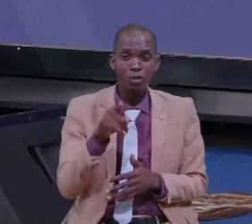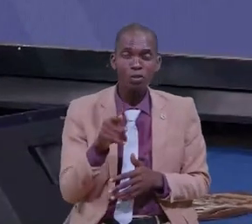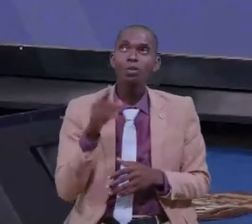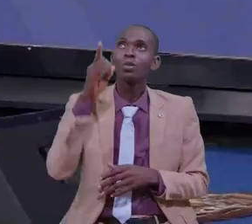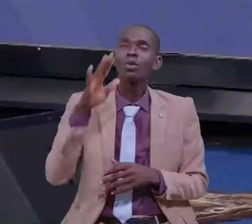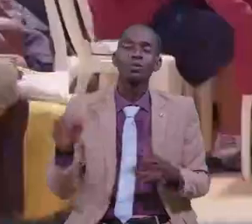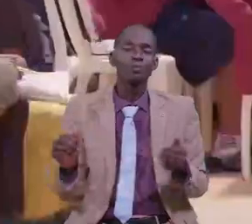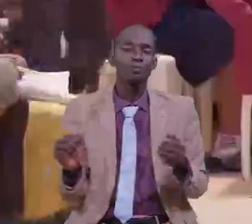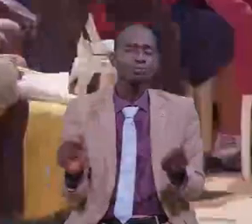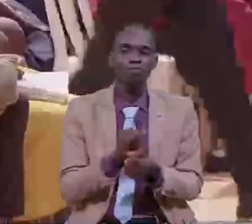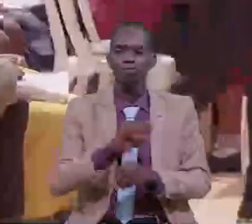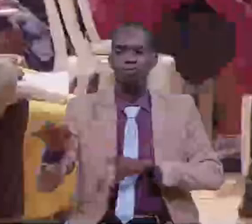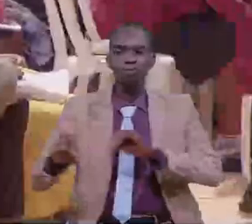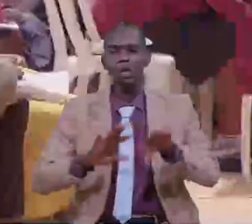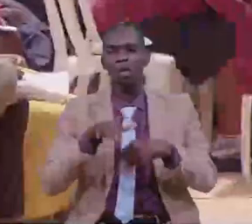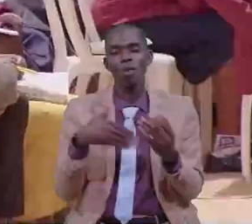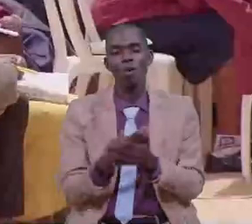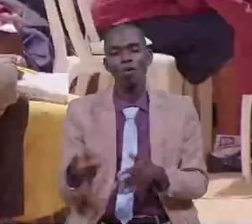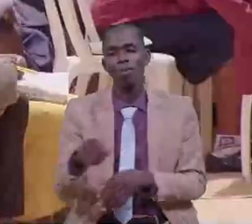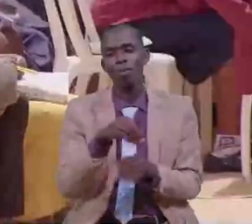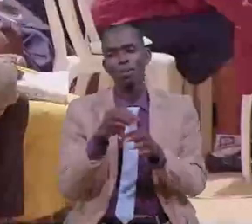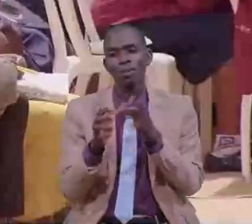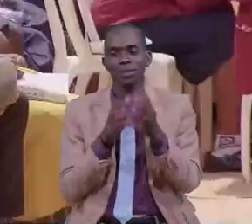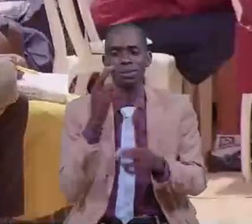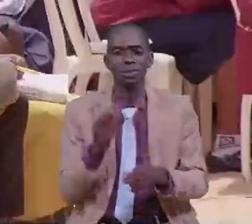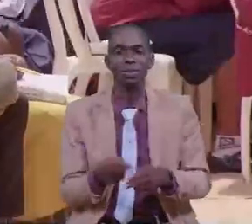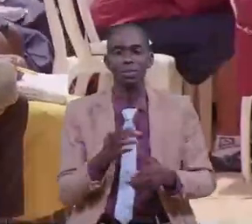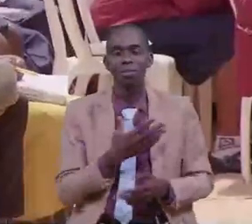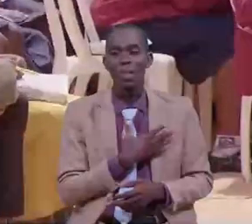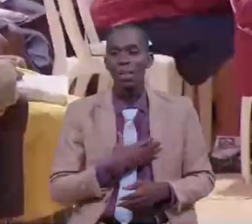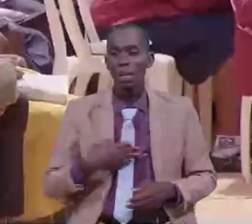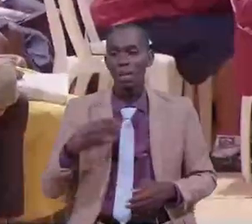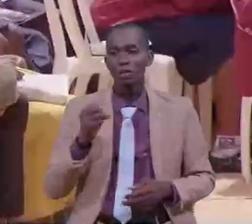de toi, ils sont dispersés au nom de Jésus.